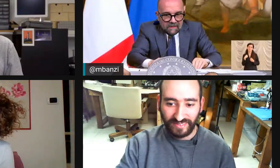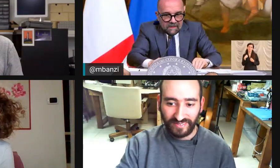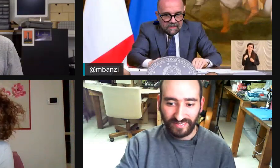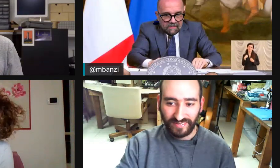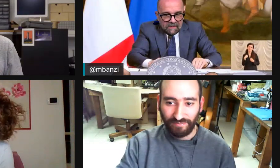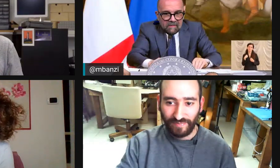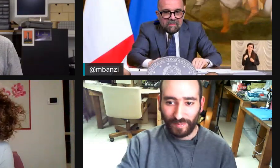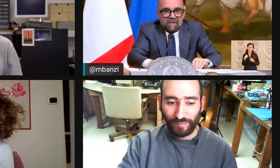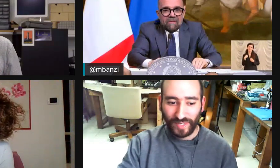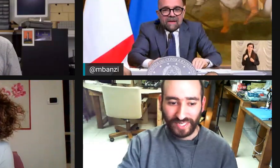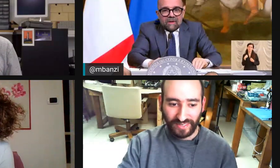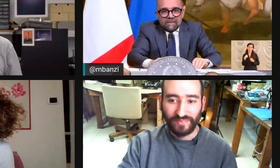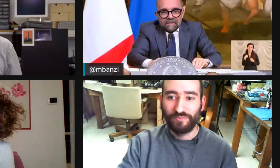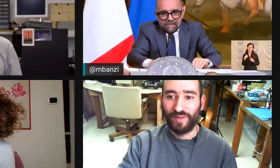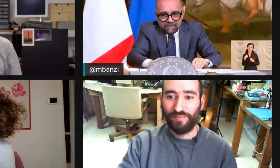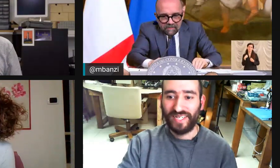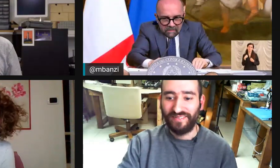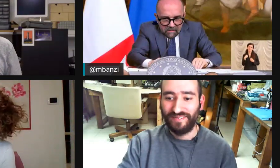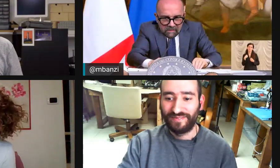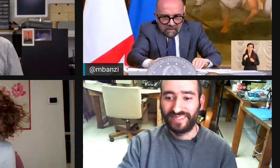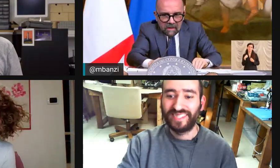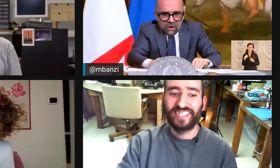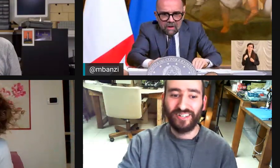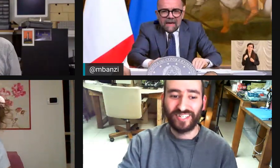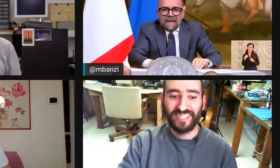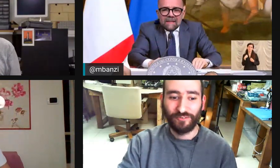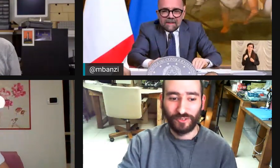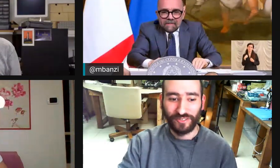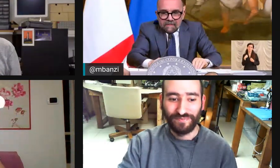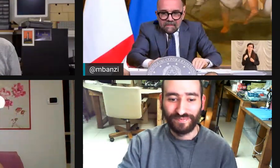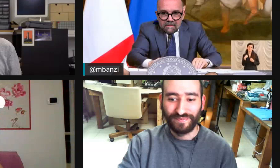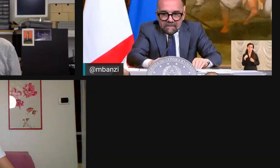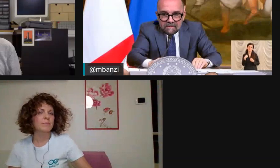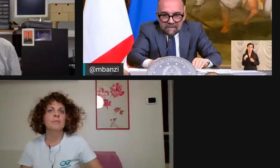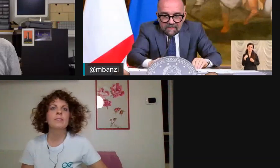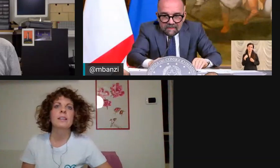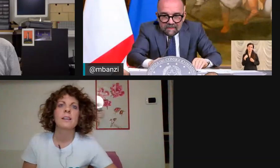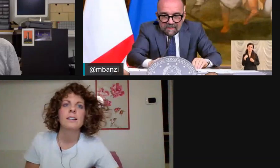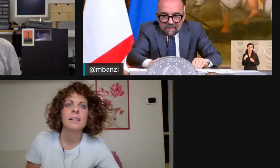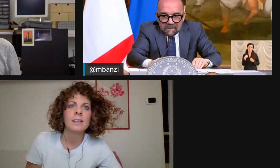ospite perfetto grazie a tra poco grazie a voi